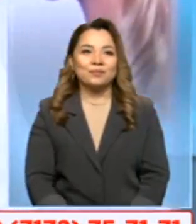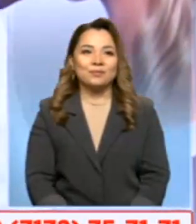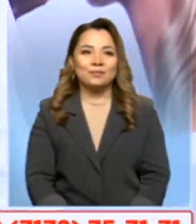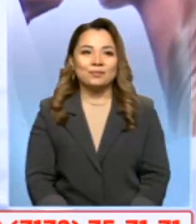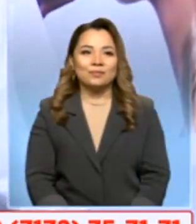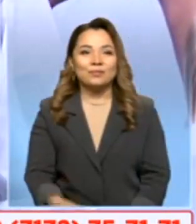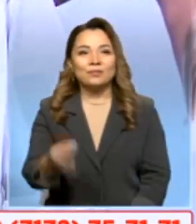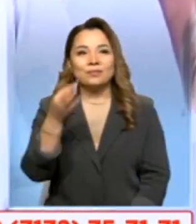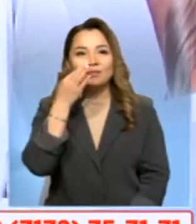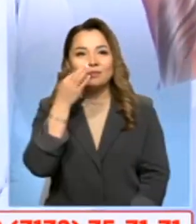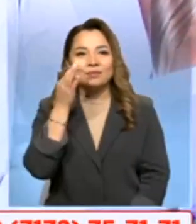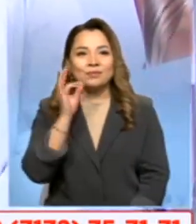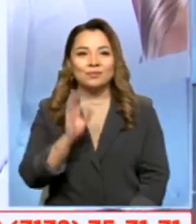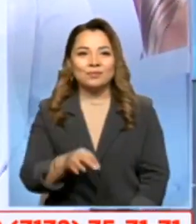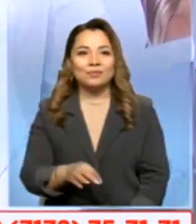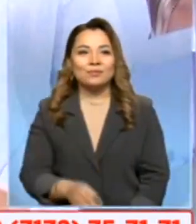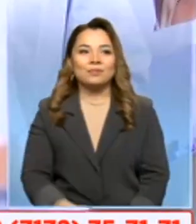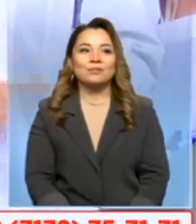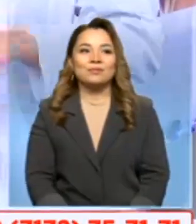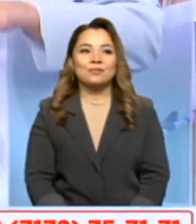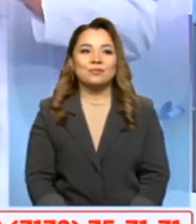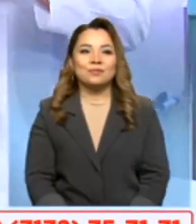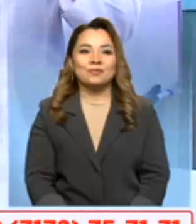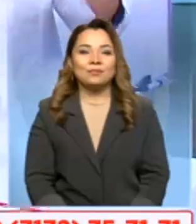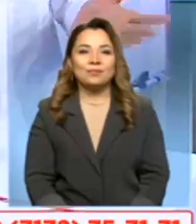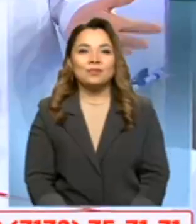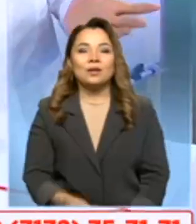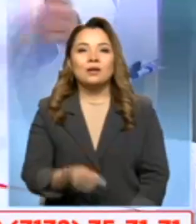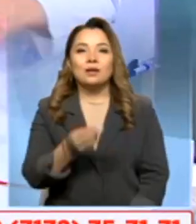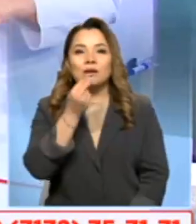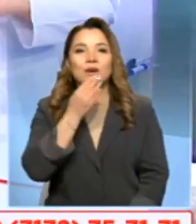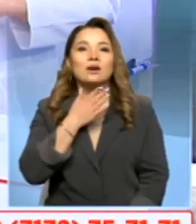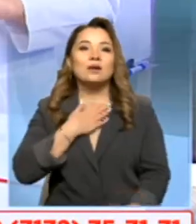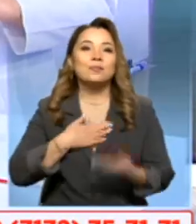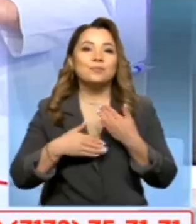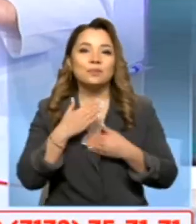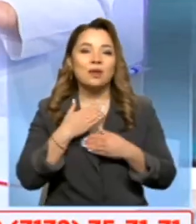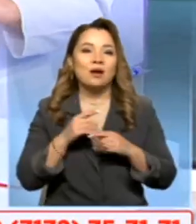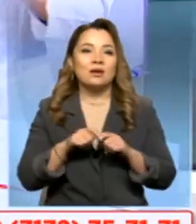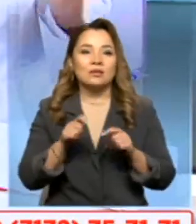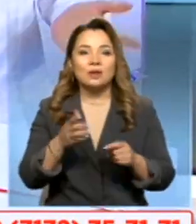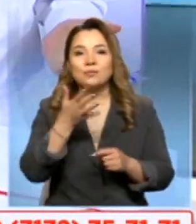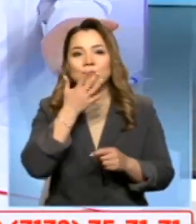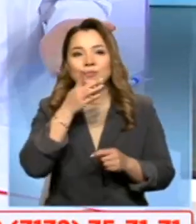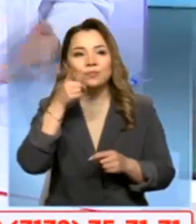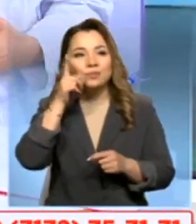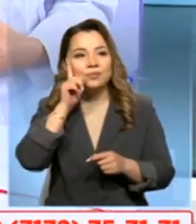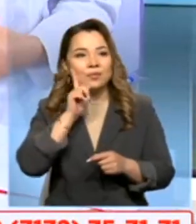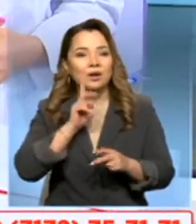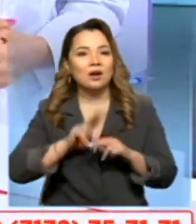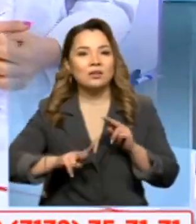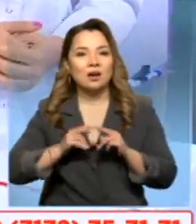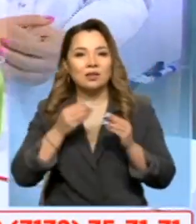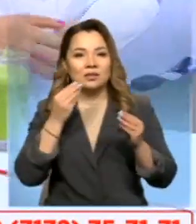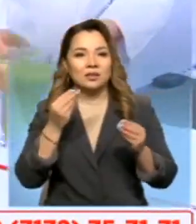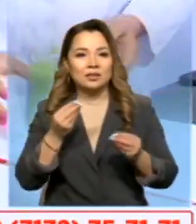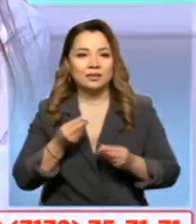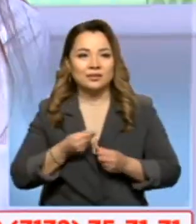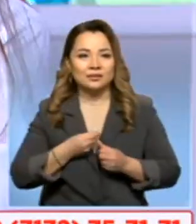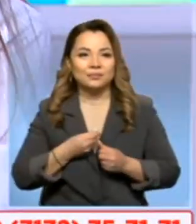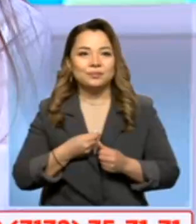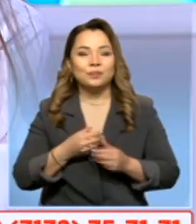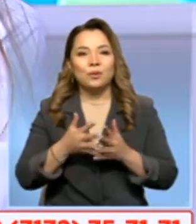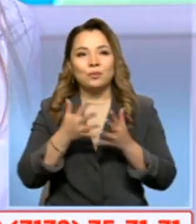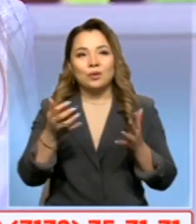Дәмі керемет. Бір тәбетті ашады және исінің өзі көңілгейді көтереді.